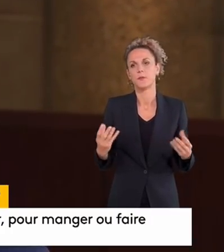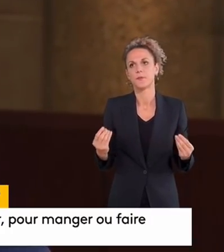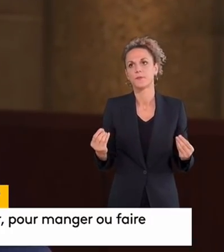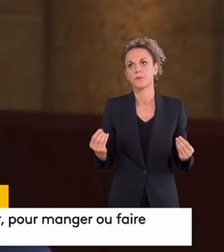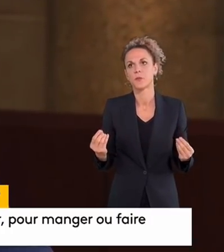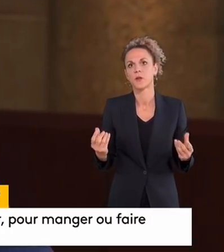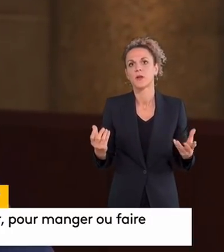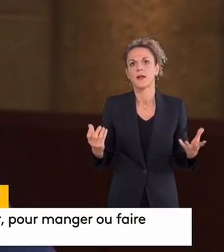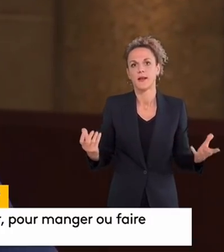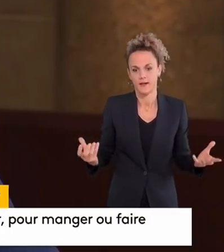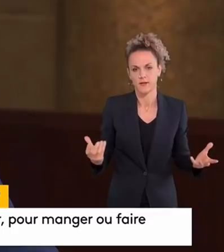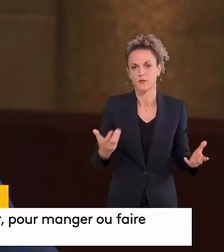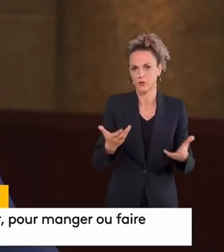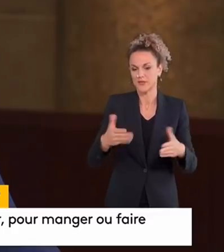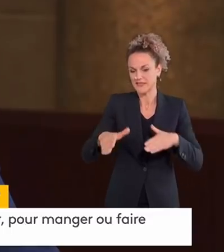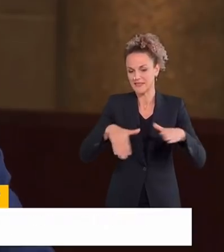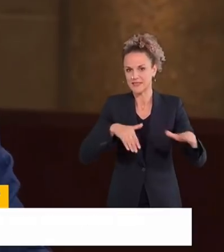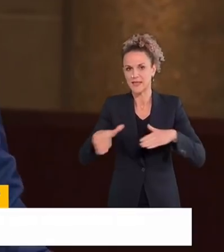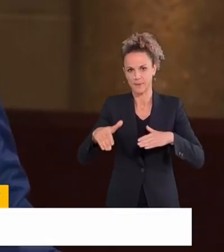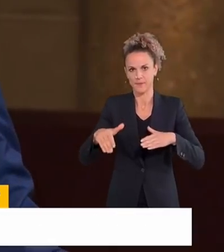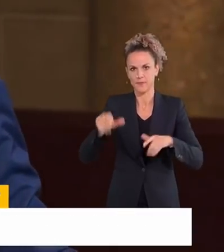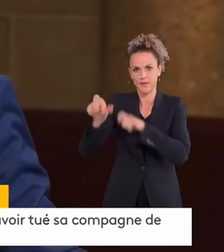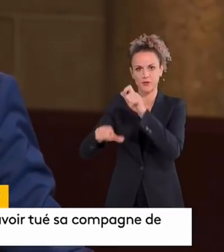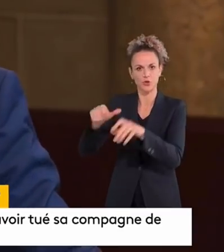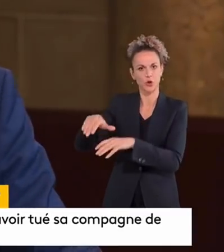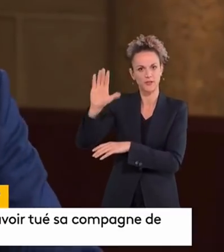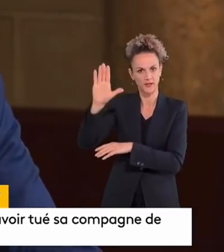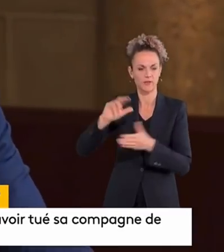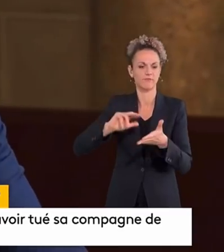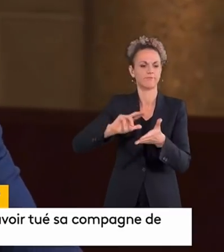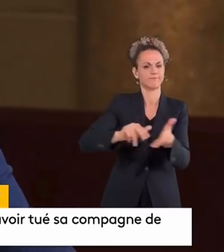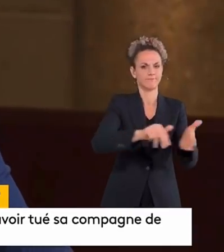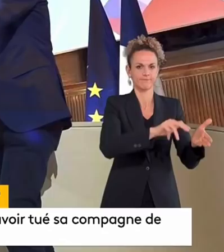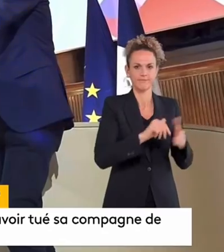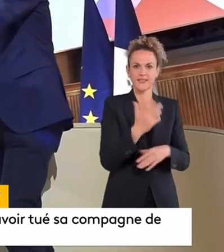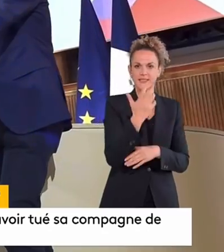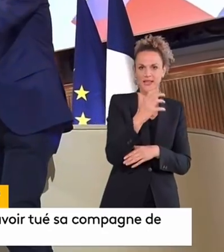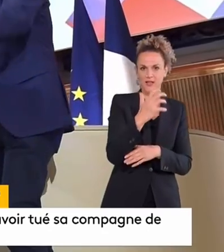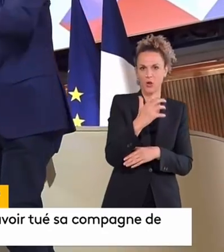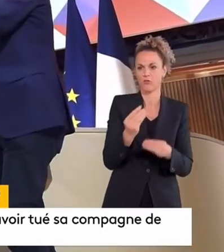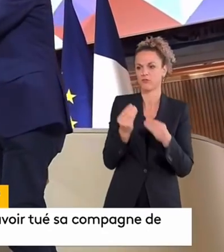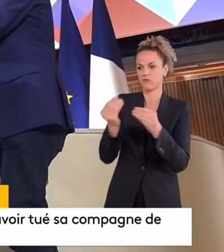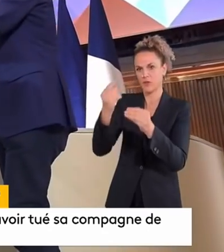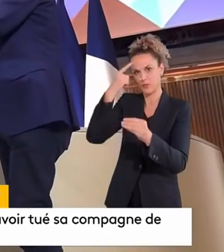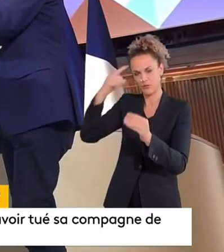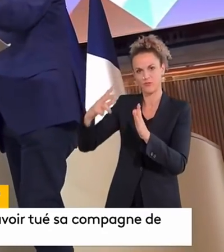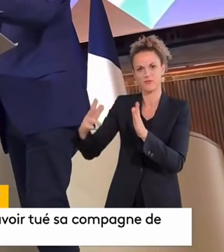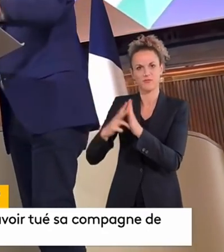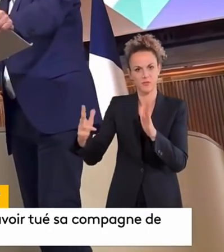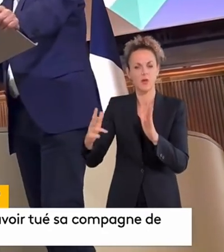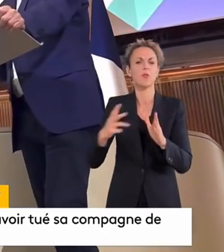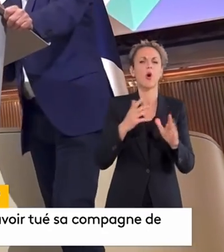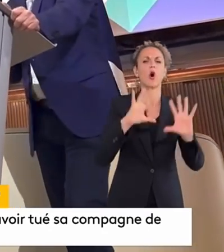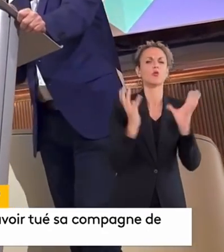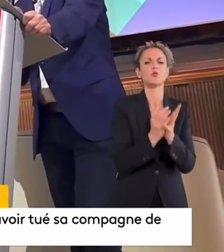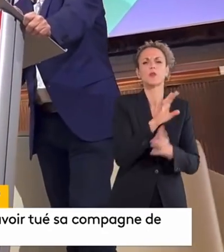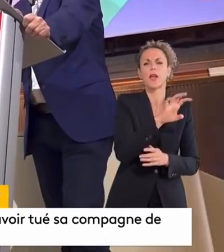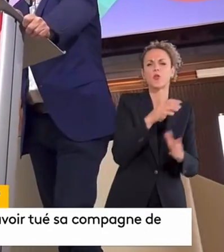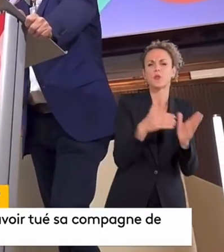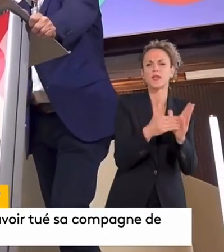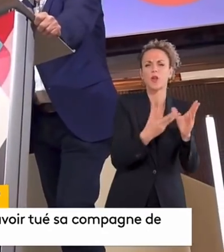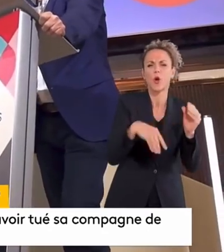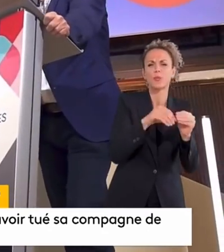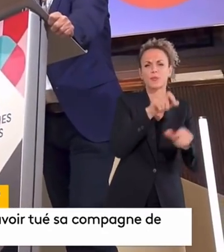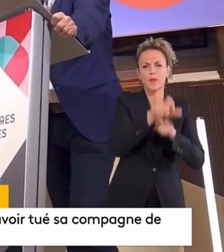que l'on doive parrainer et recueillir 500 parrainages de nos élus locaux. Ils sont 40 000 quand on ajoute les conseillers